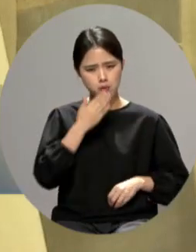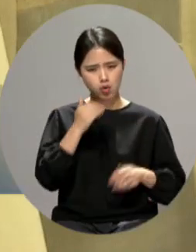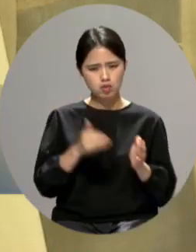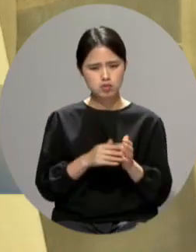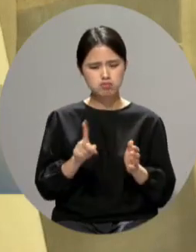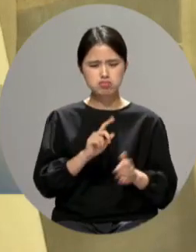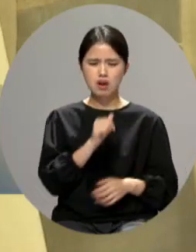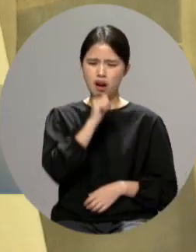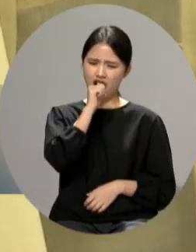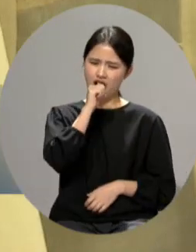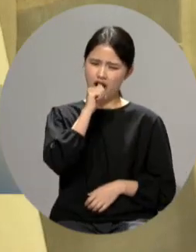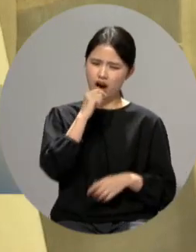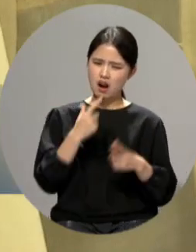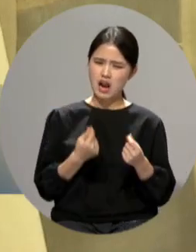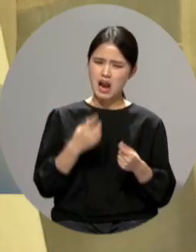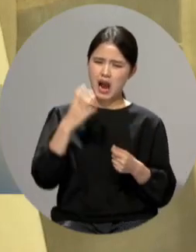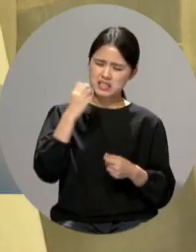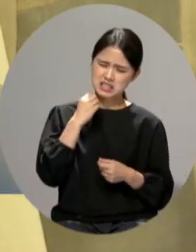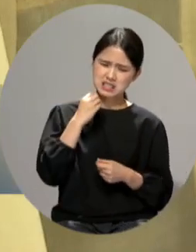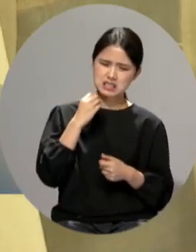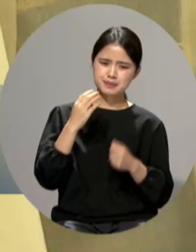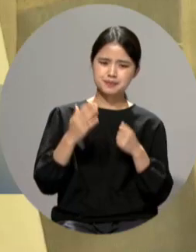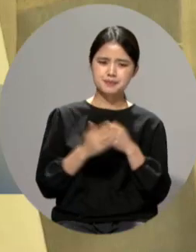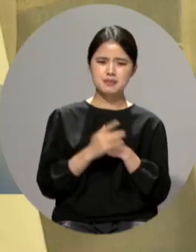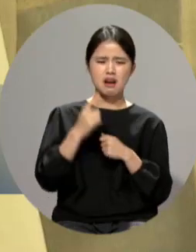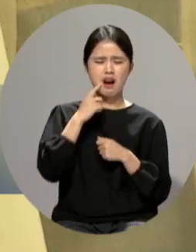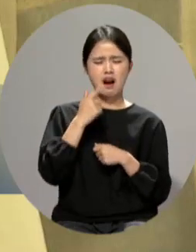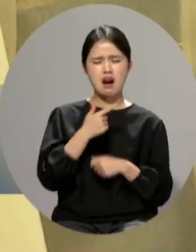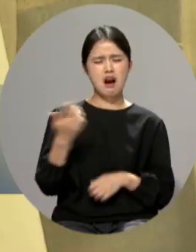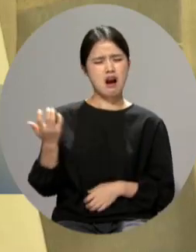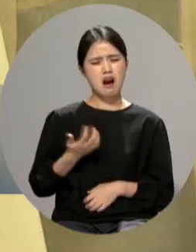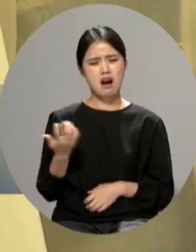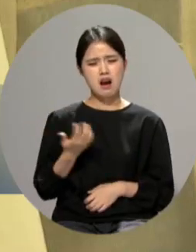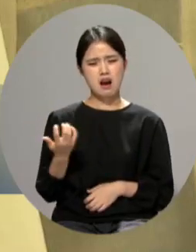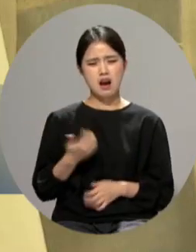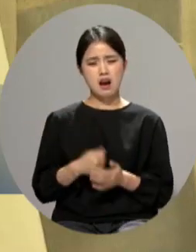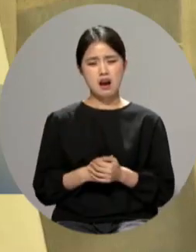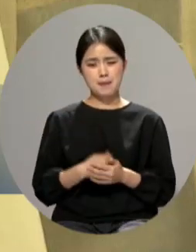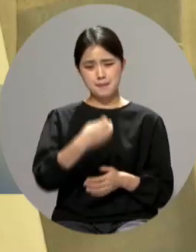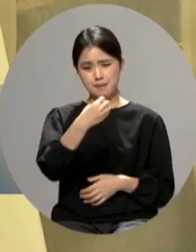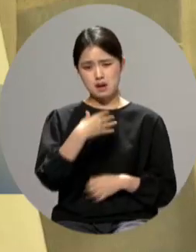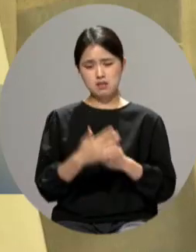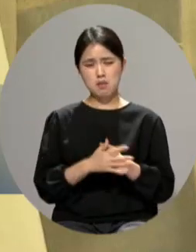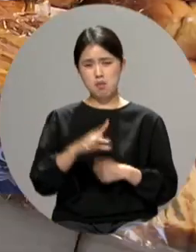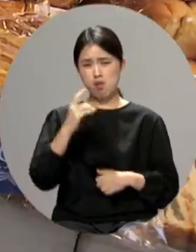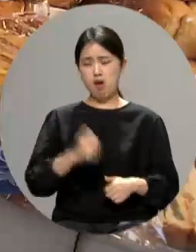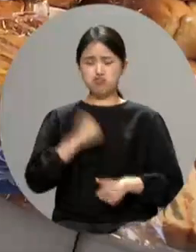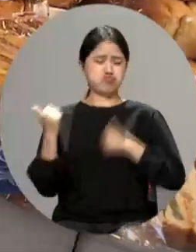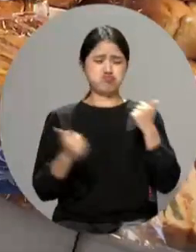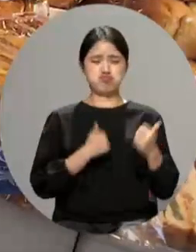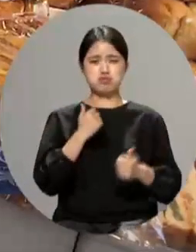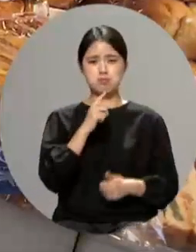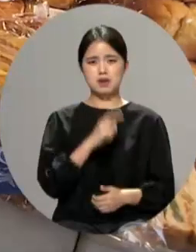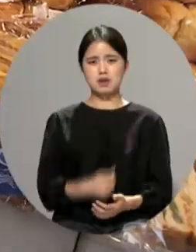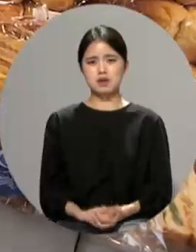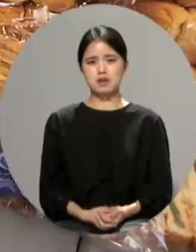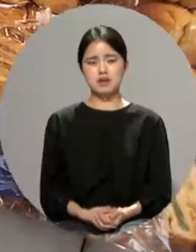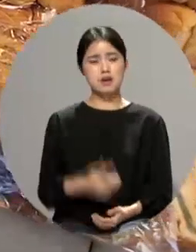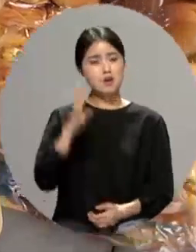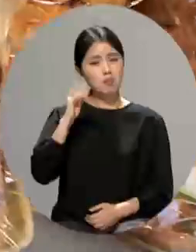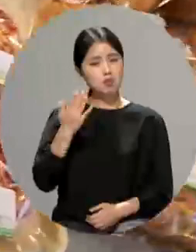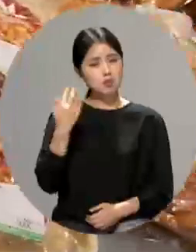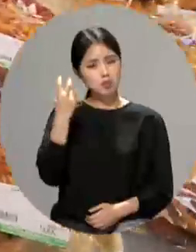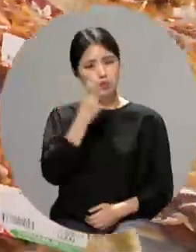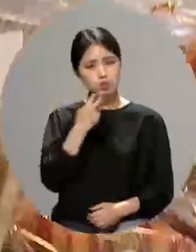뭔 그것이 이제 시켜가지고 막 이가 많이 아프다 그렇게 말씀하셔서 화부터 내셨어요. 몇 달간의